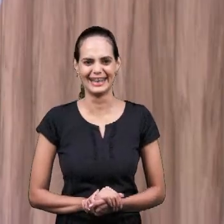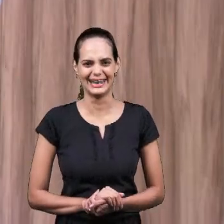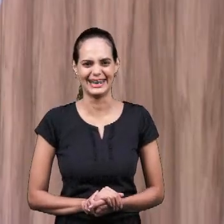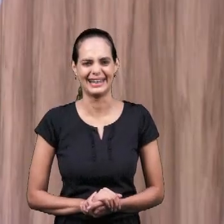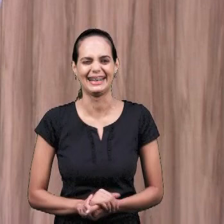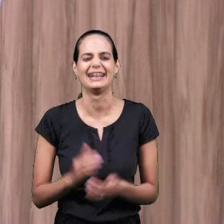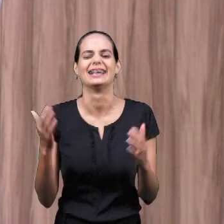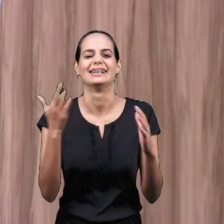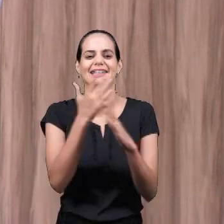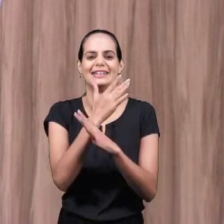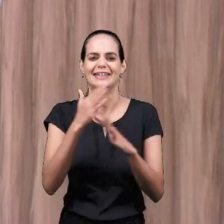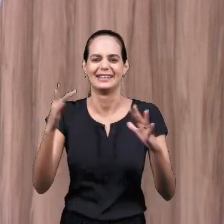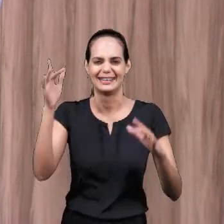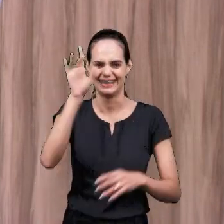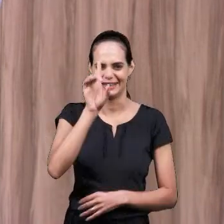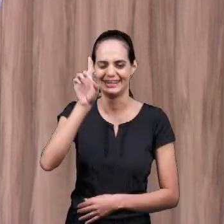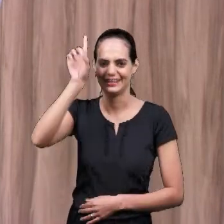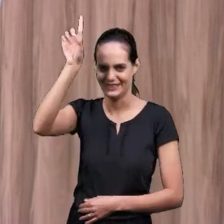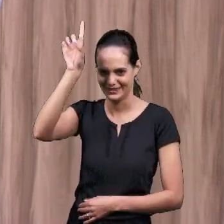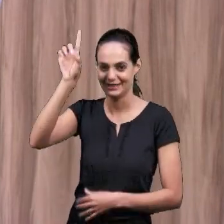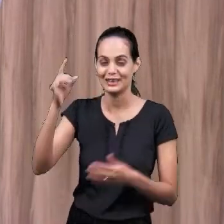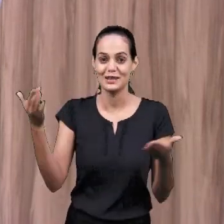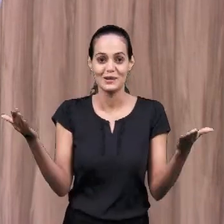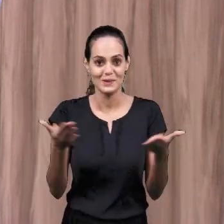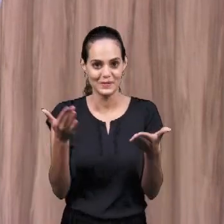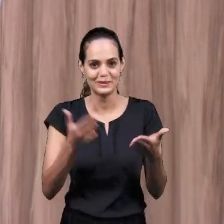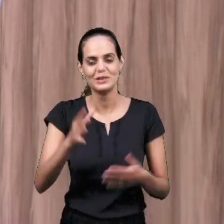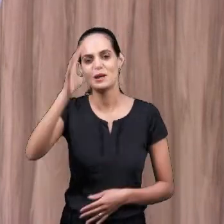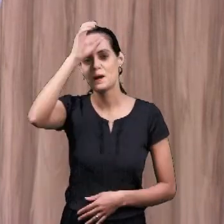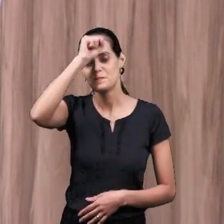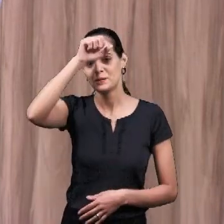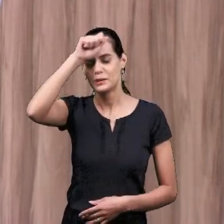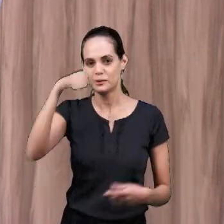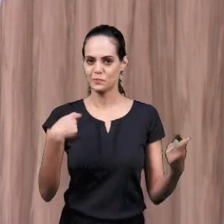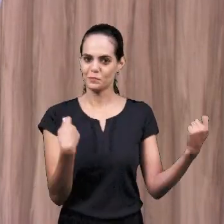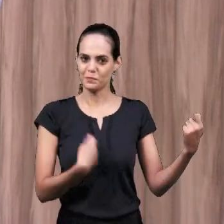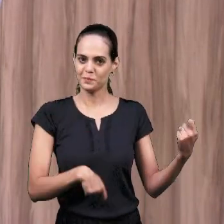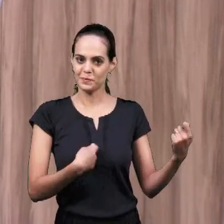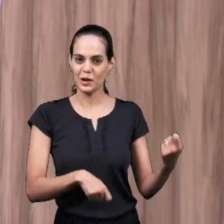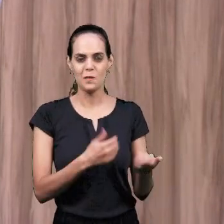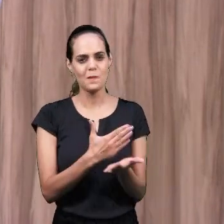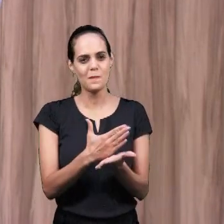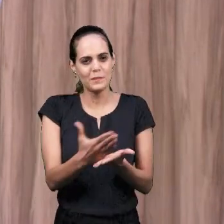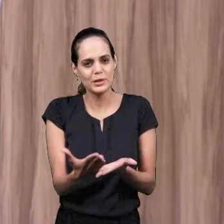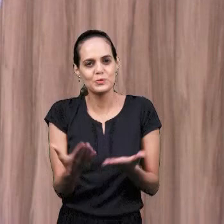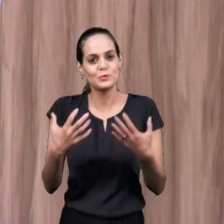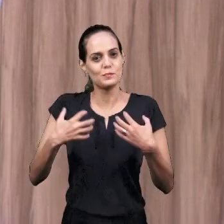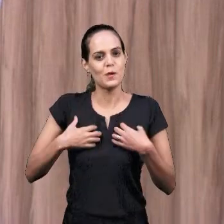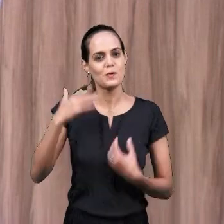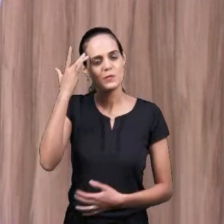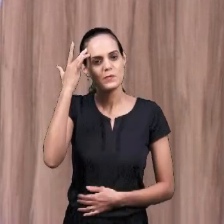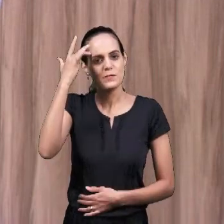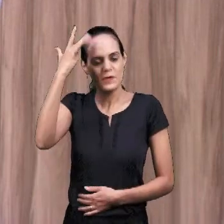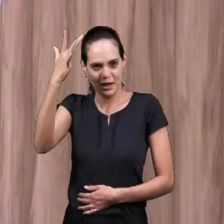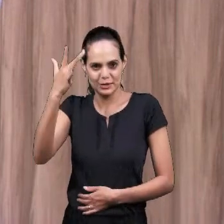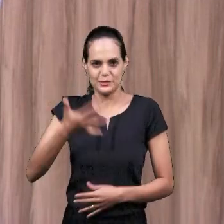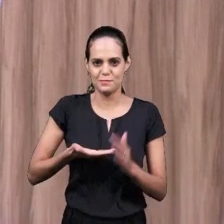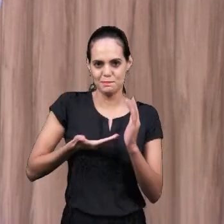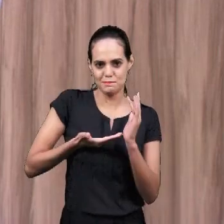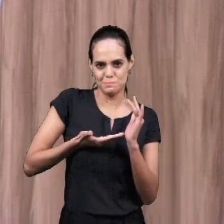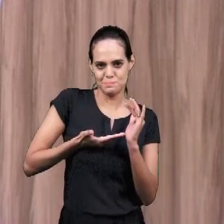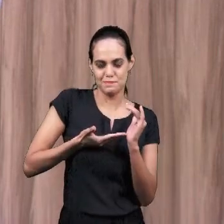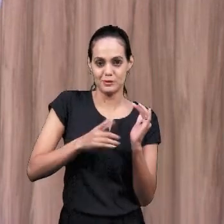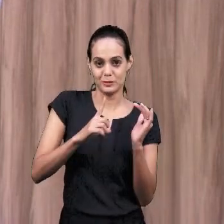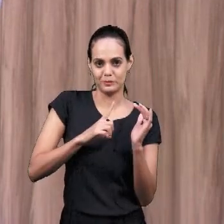Glória a Deus. Gloire à Dieu. Aujourd'hui, nous allons apprendre à la guitare l'introduction simplifiée de la louange J'ai une lampe.